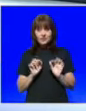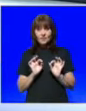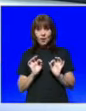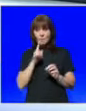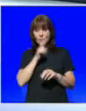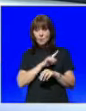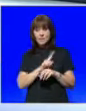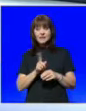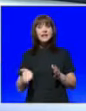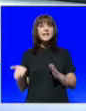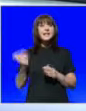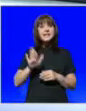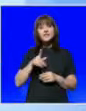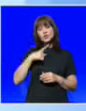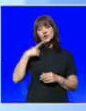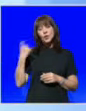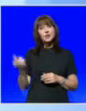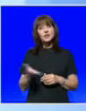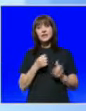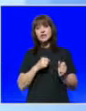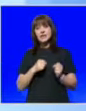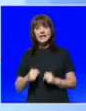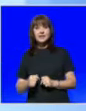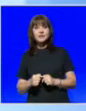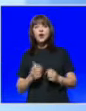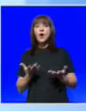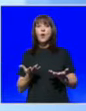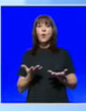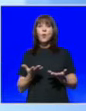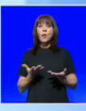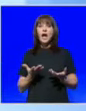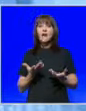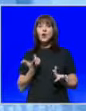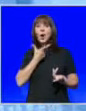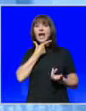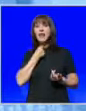в следващите години ще бъде късно. От този кой процес клас ще трябва да започне тази промяна? Тази